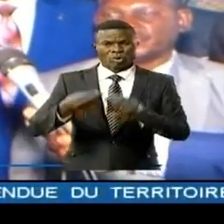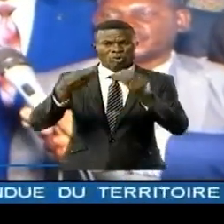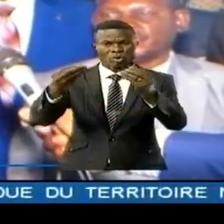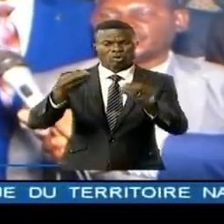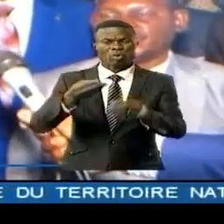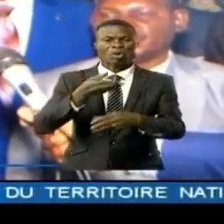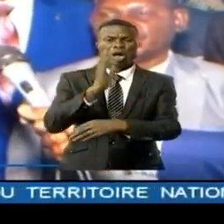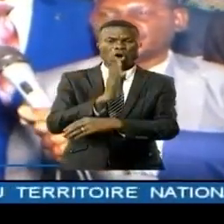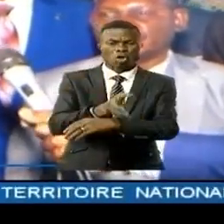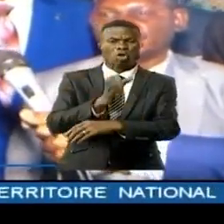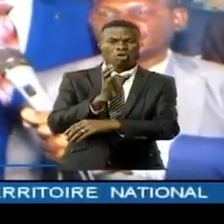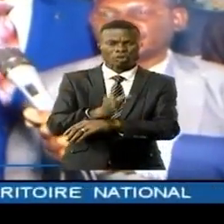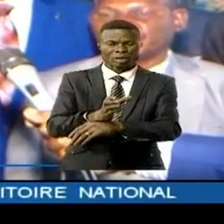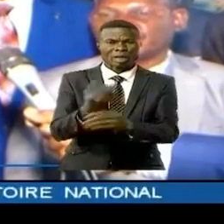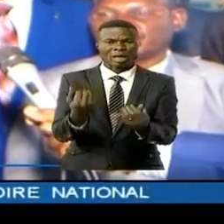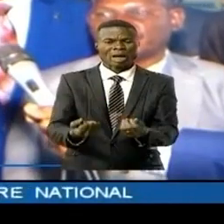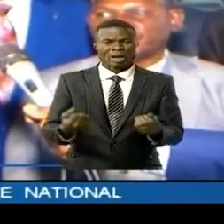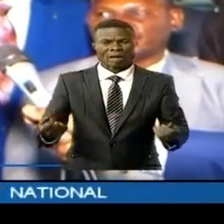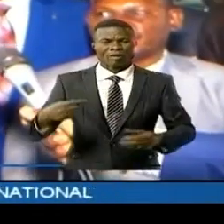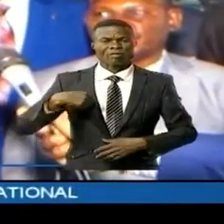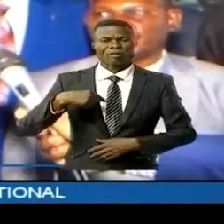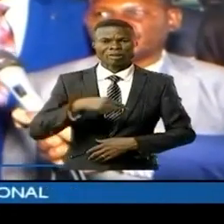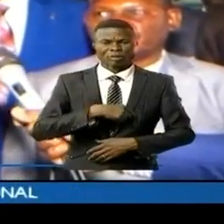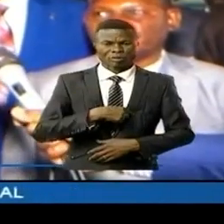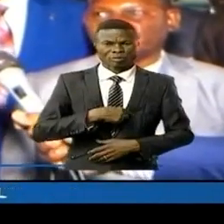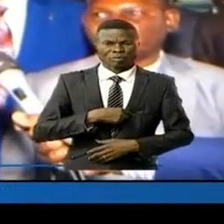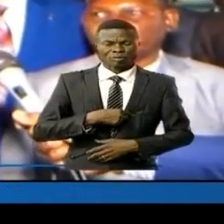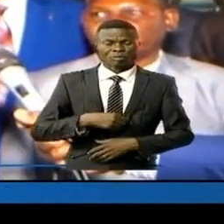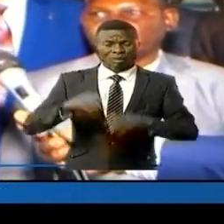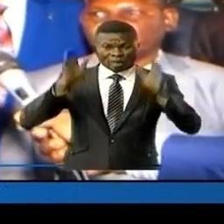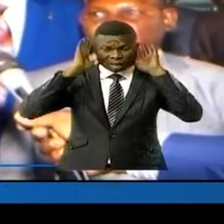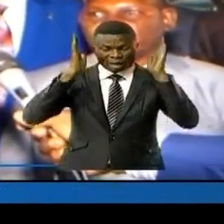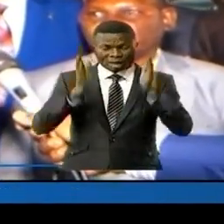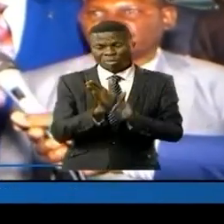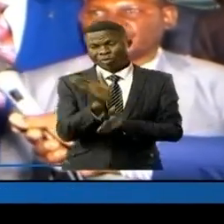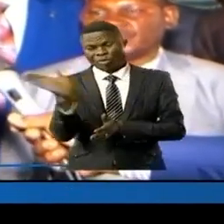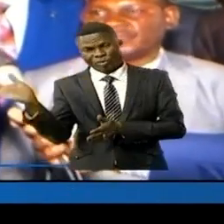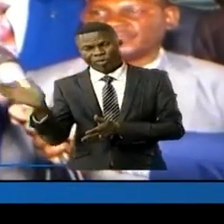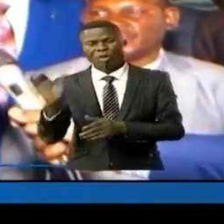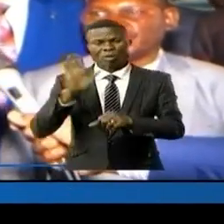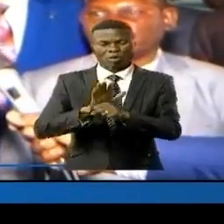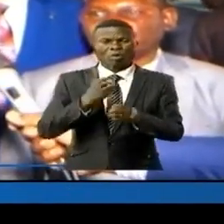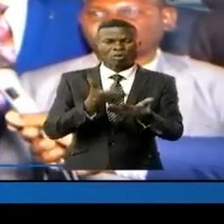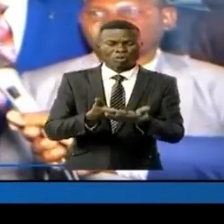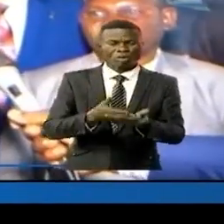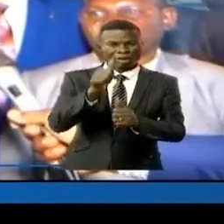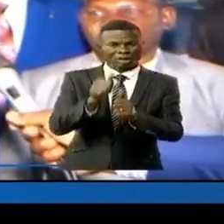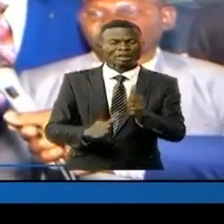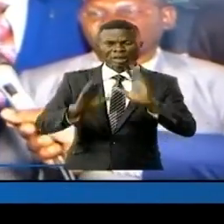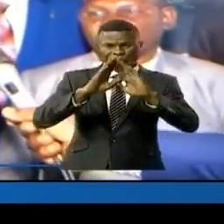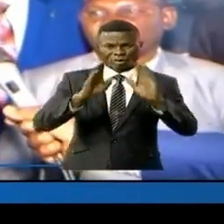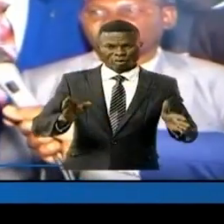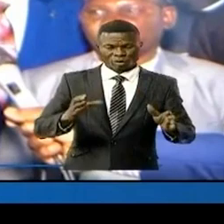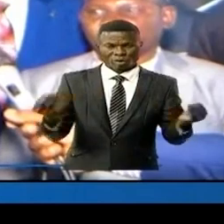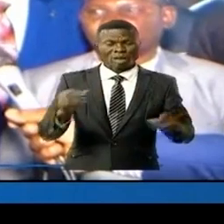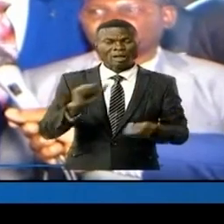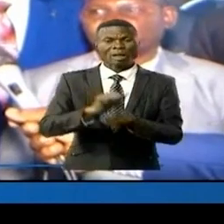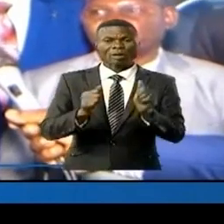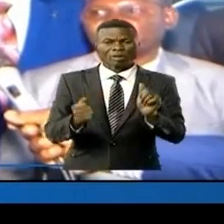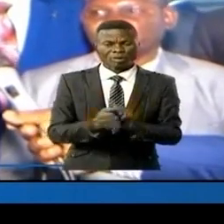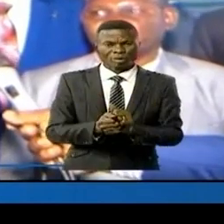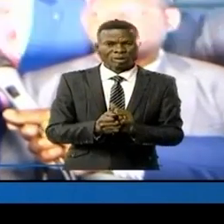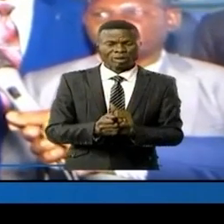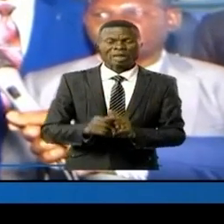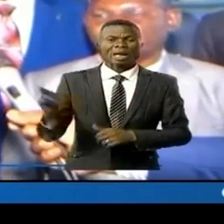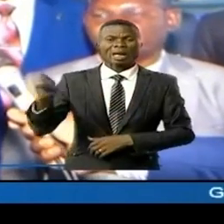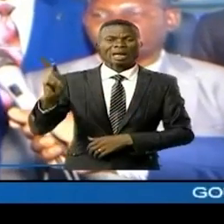conseils à nos enfants parce que le brebis galeuses ne manquent pas dans toutes les maisons nous n'allons pas dire que c'est le problème de tous les